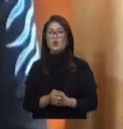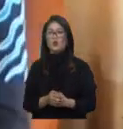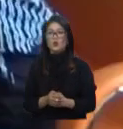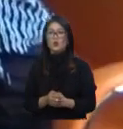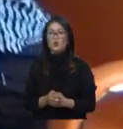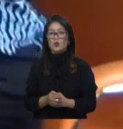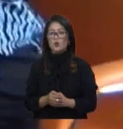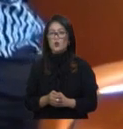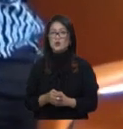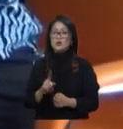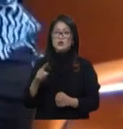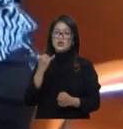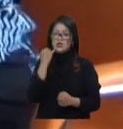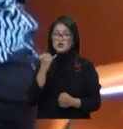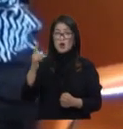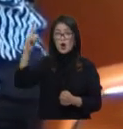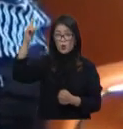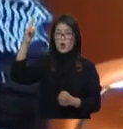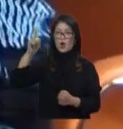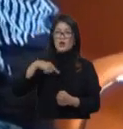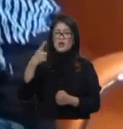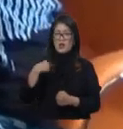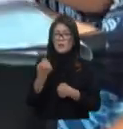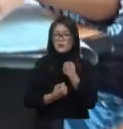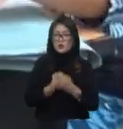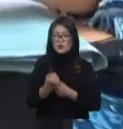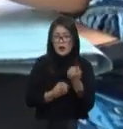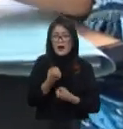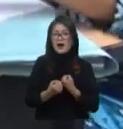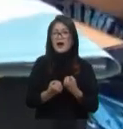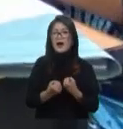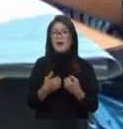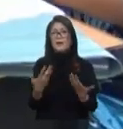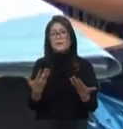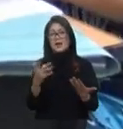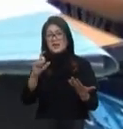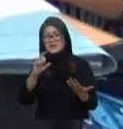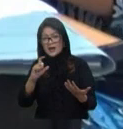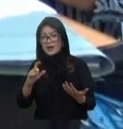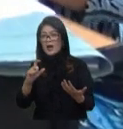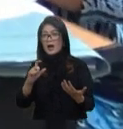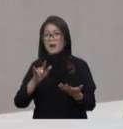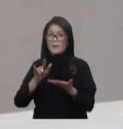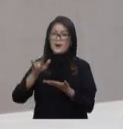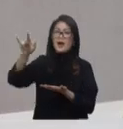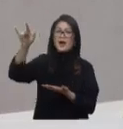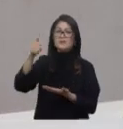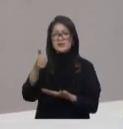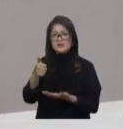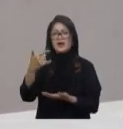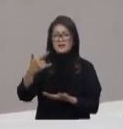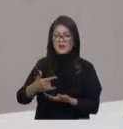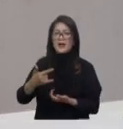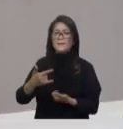insya Allah kita akan mencoba menjembatani, ya, dan mencoba mencarikan solusi yang terbaik untuk jamaah. Yang pada